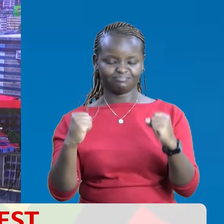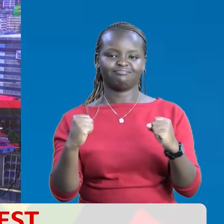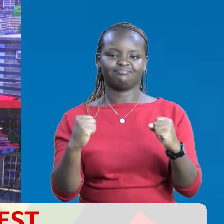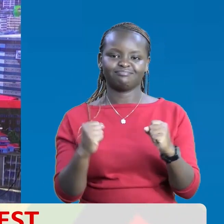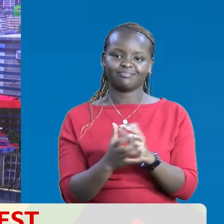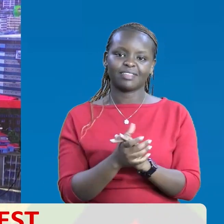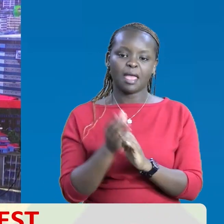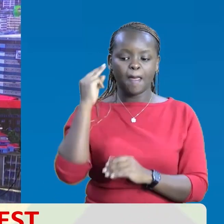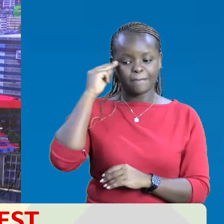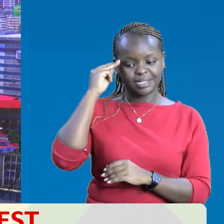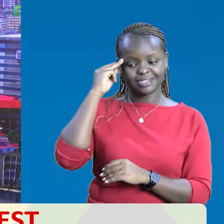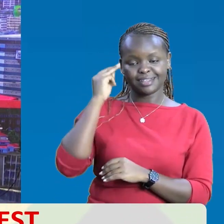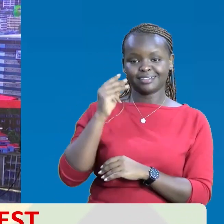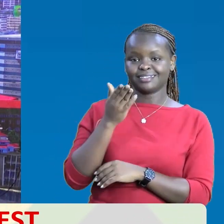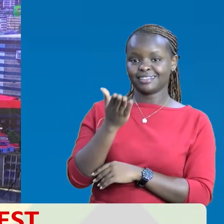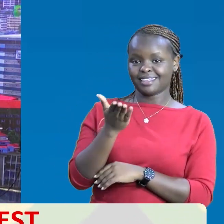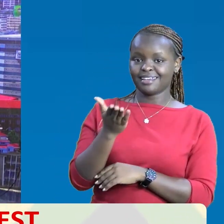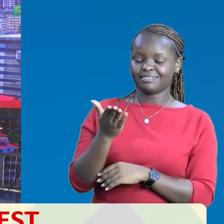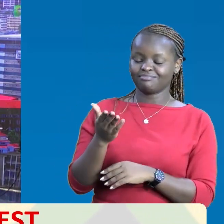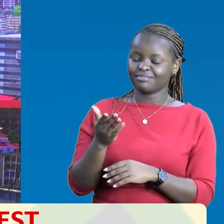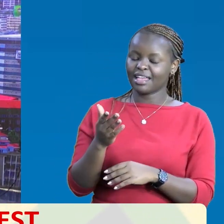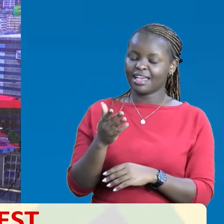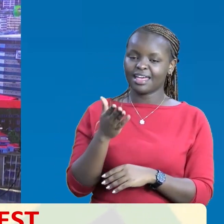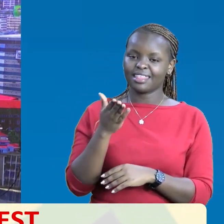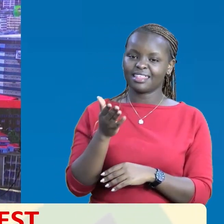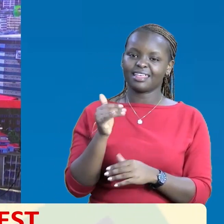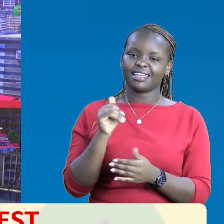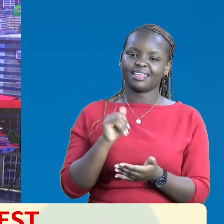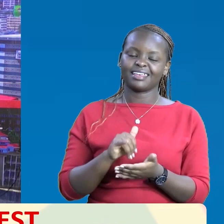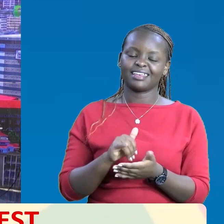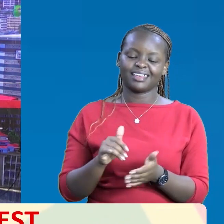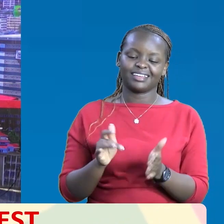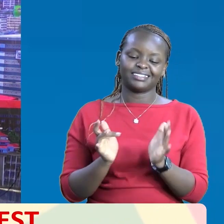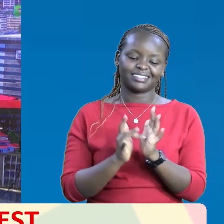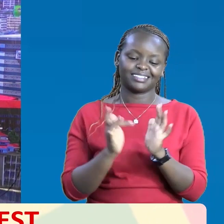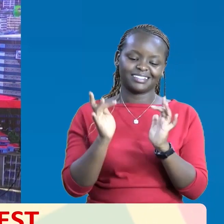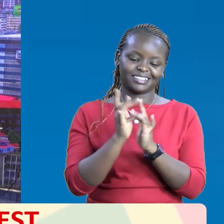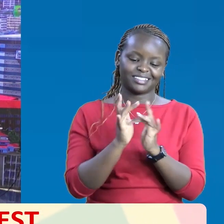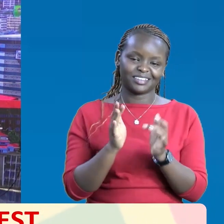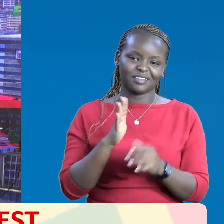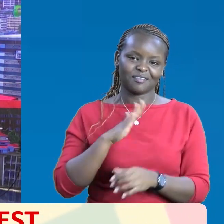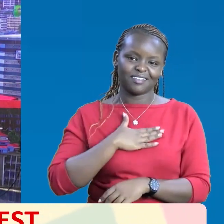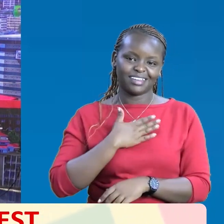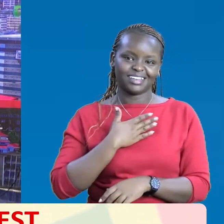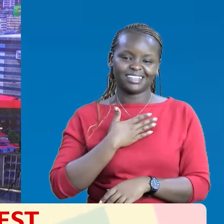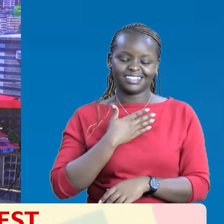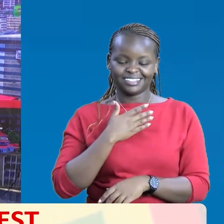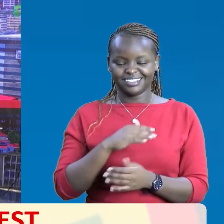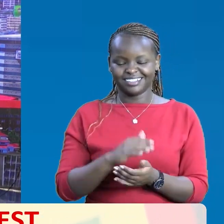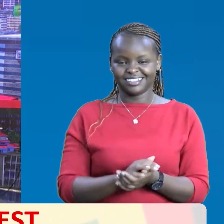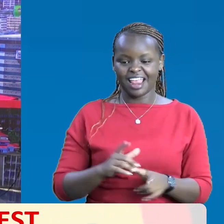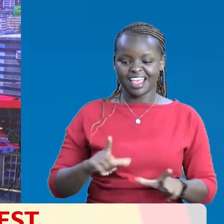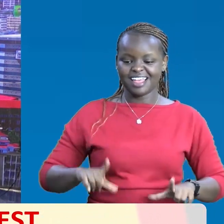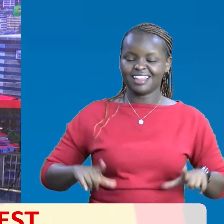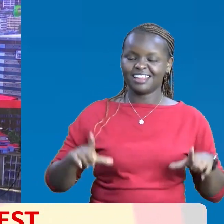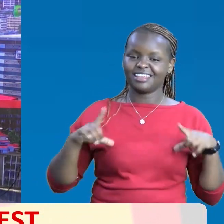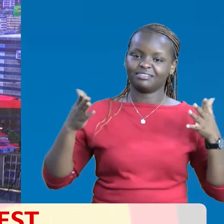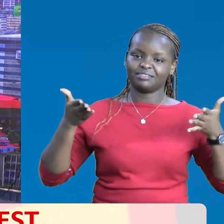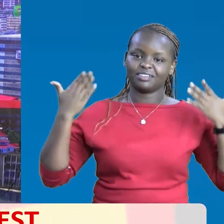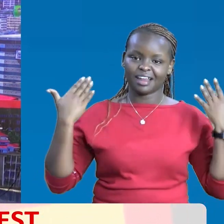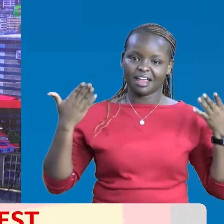Hiyo ndo mentality yako, but then again haifai kuwa hivyo, unacheka. Yes, uniwa uzima wangu. Hapo DJ